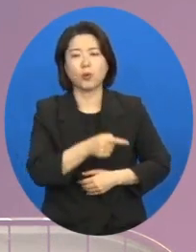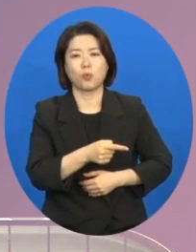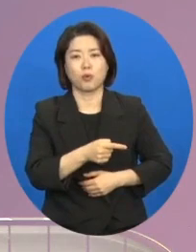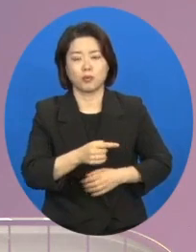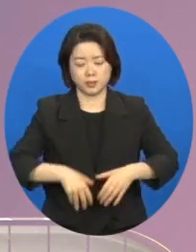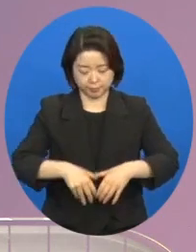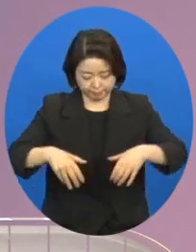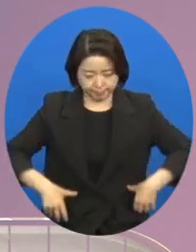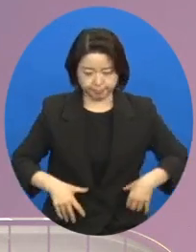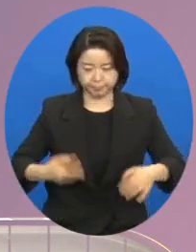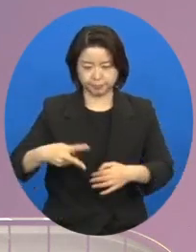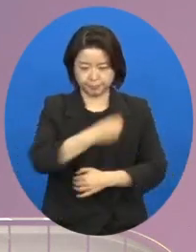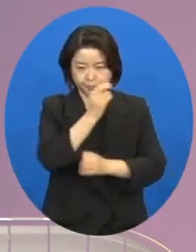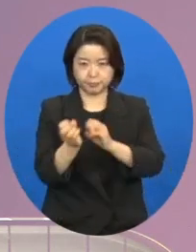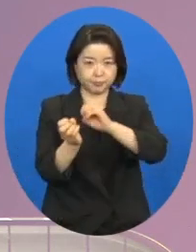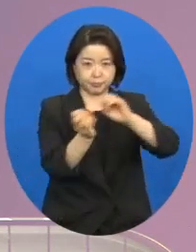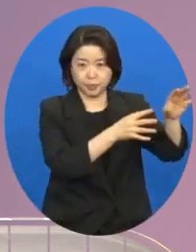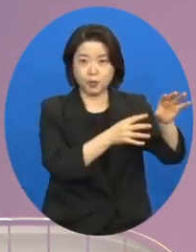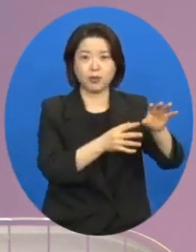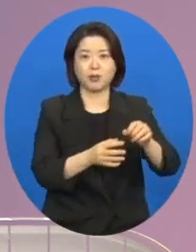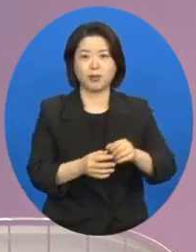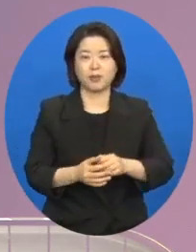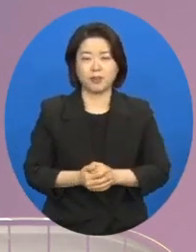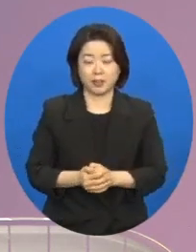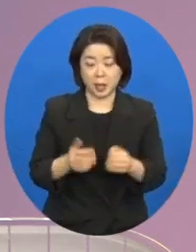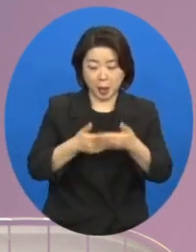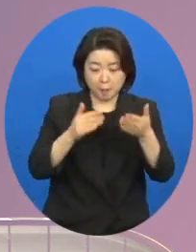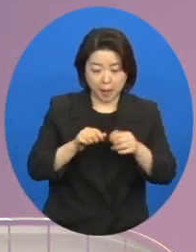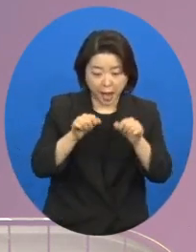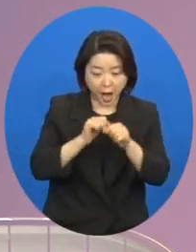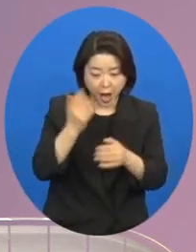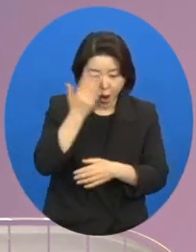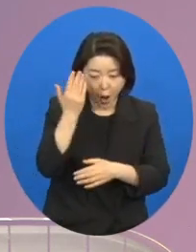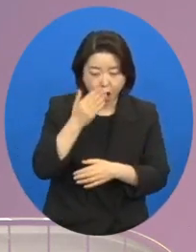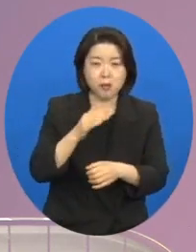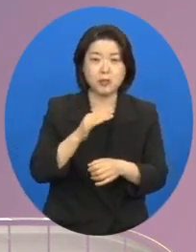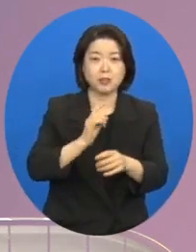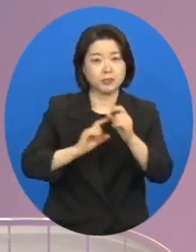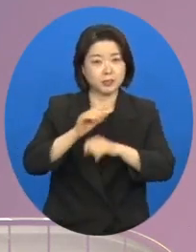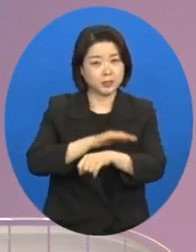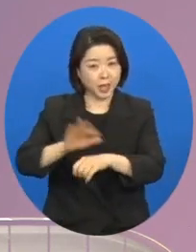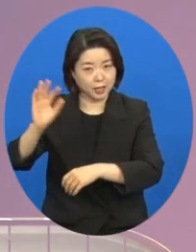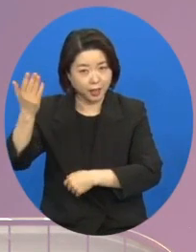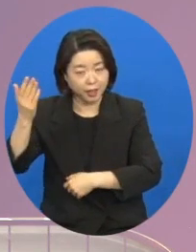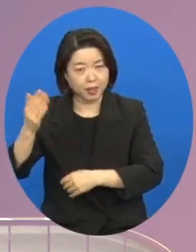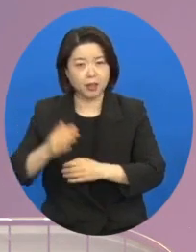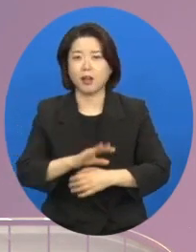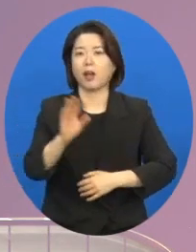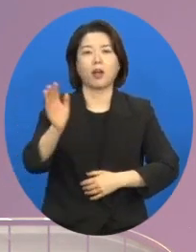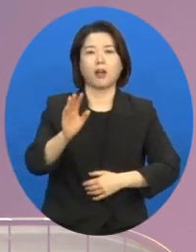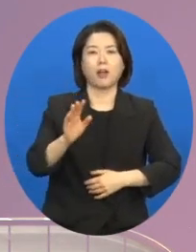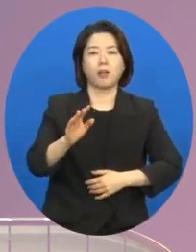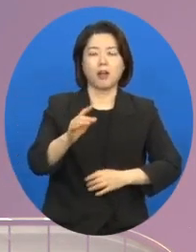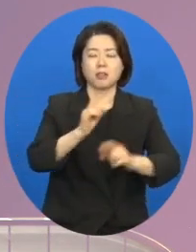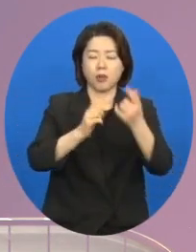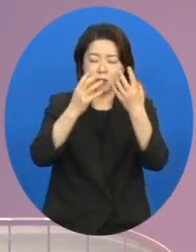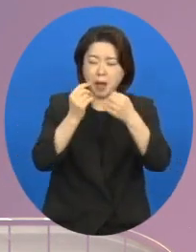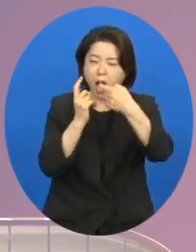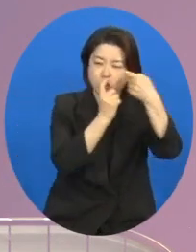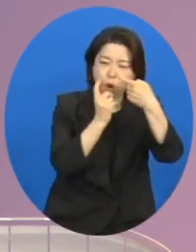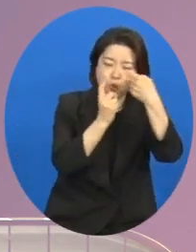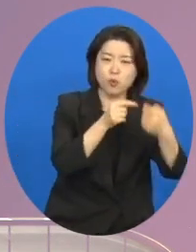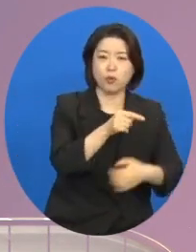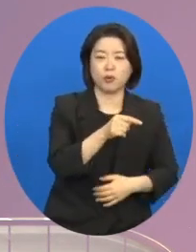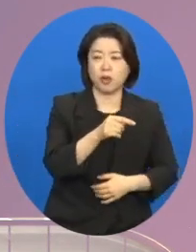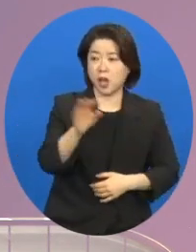자, 그러면 방청소를 하면 일이 잘 풀리겠죠. 더 많은 유혹이 찾아오더래요. 야, 왜 그렇게